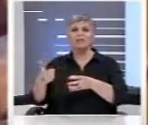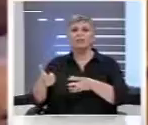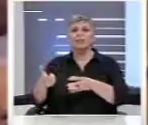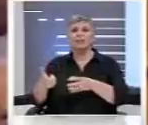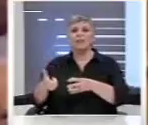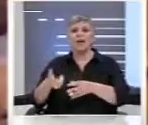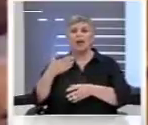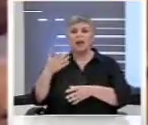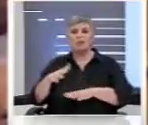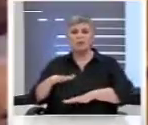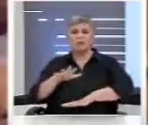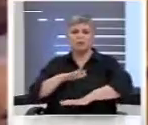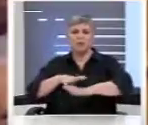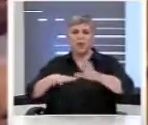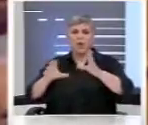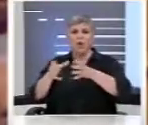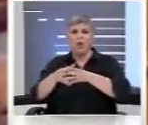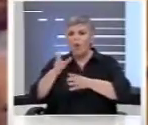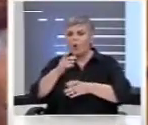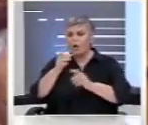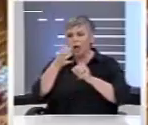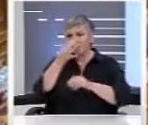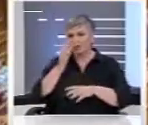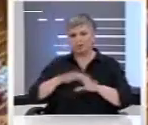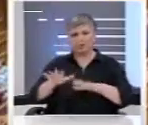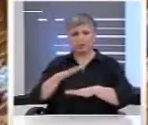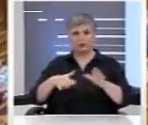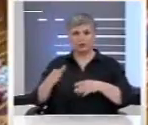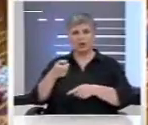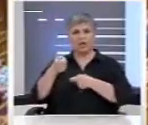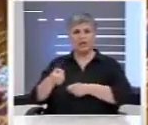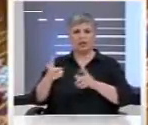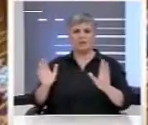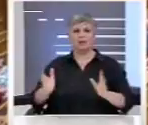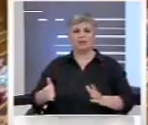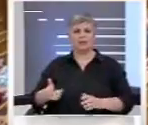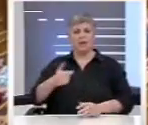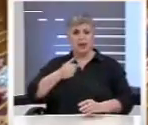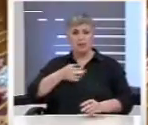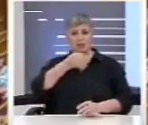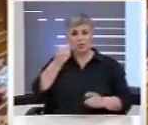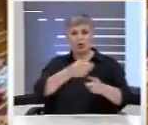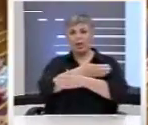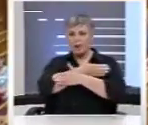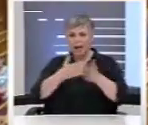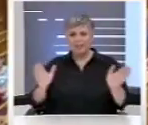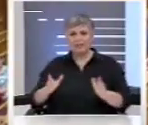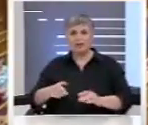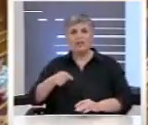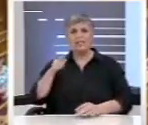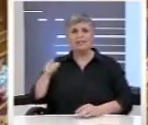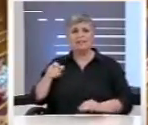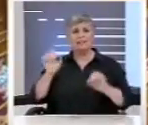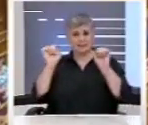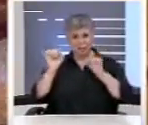Το λέμε ανοιχτά στο ελληνικό λαό. Εσείς θα συμφωνήσετε με αυτό, ναι ή όχι? Ωραία